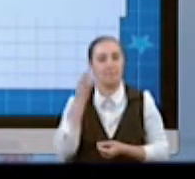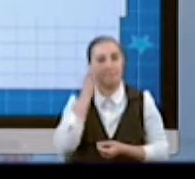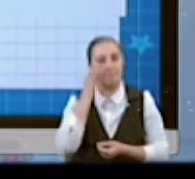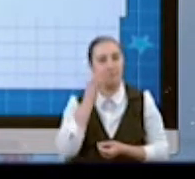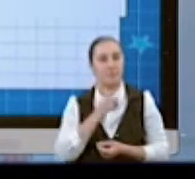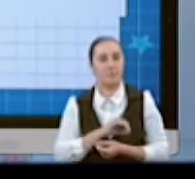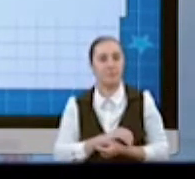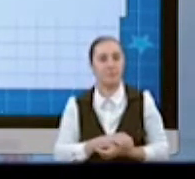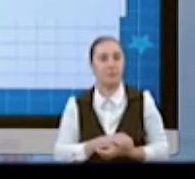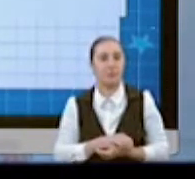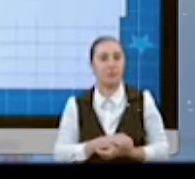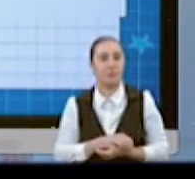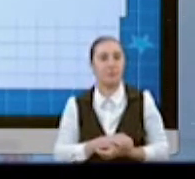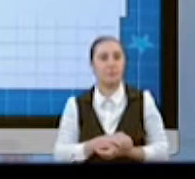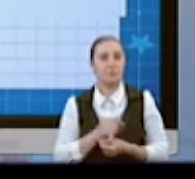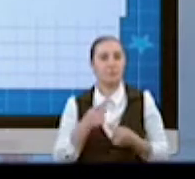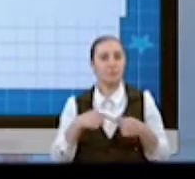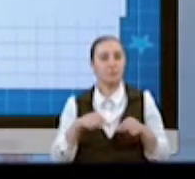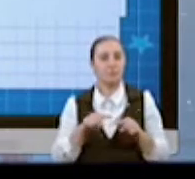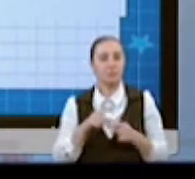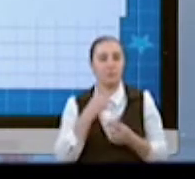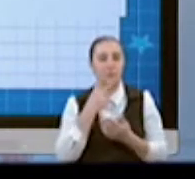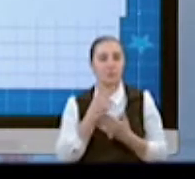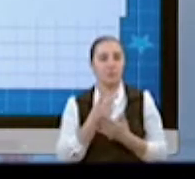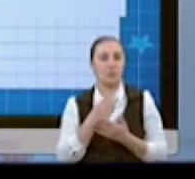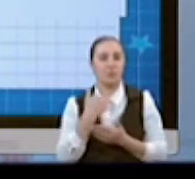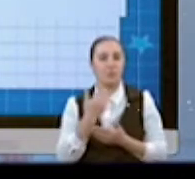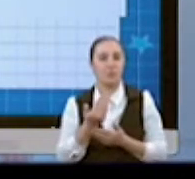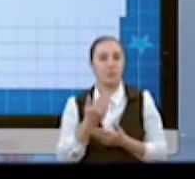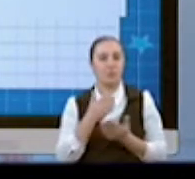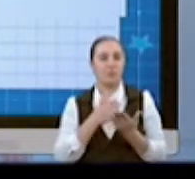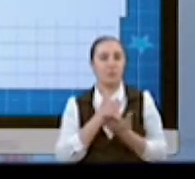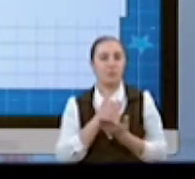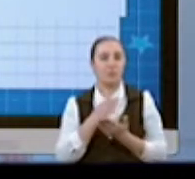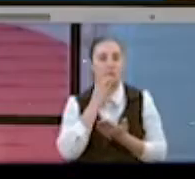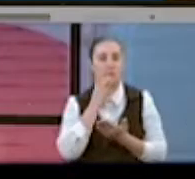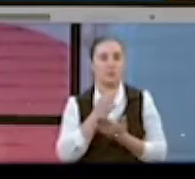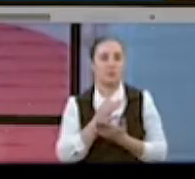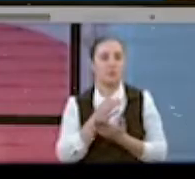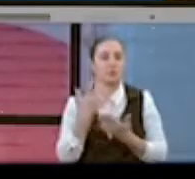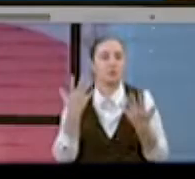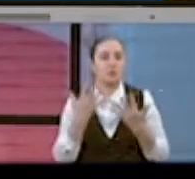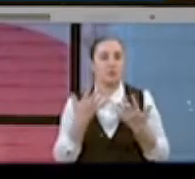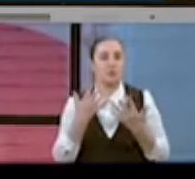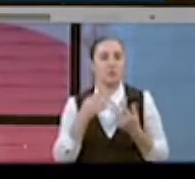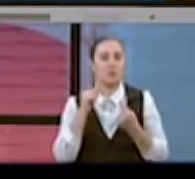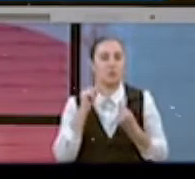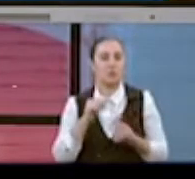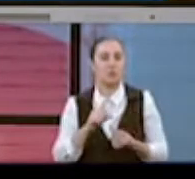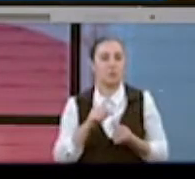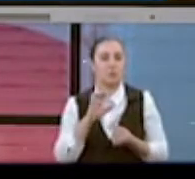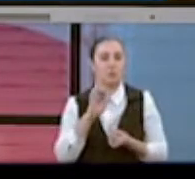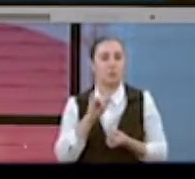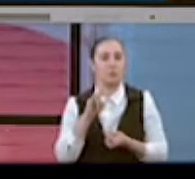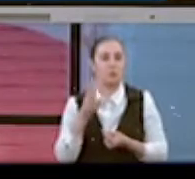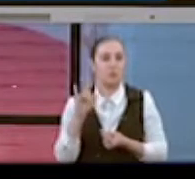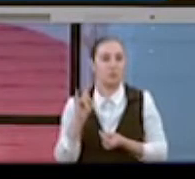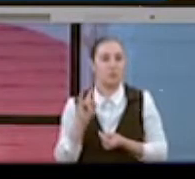Вспомнили? Теперь посмотрите ваш вариант ответа, какой соответствует